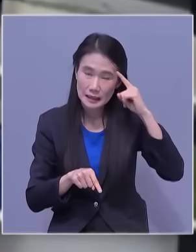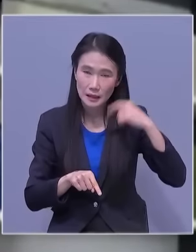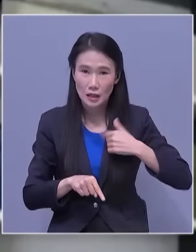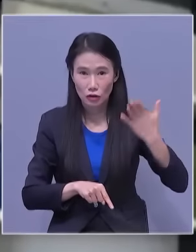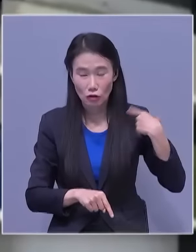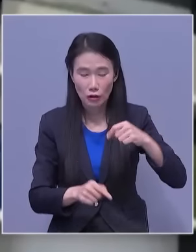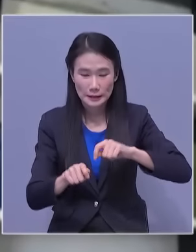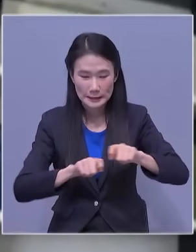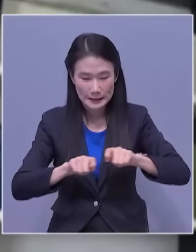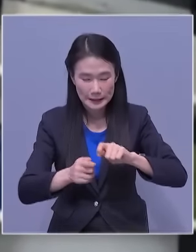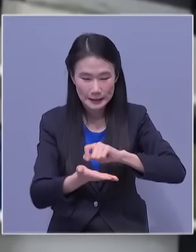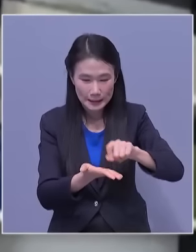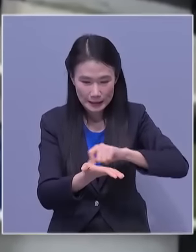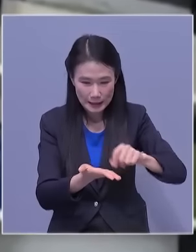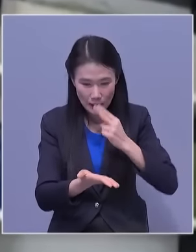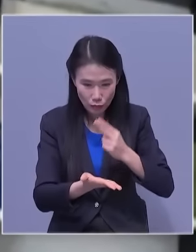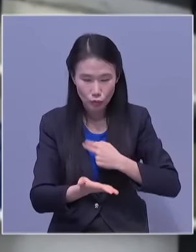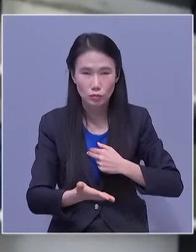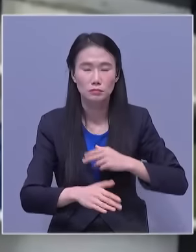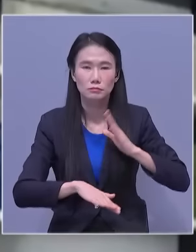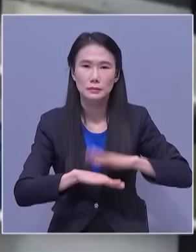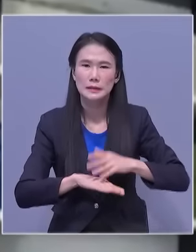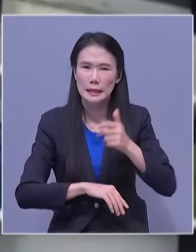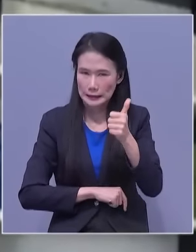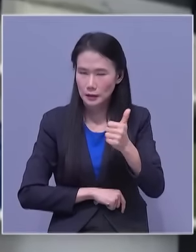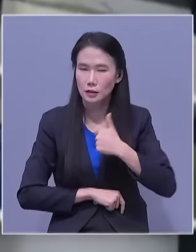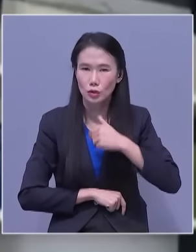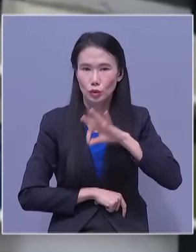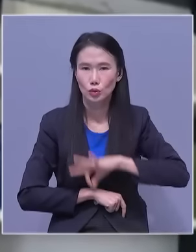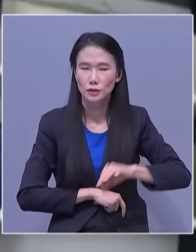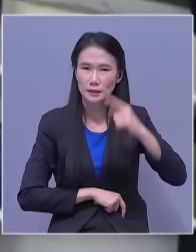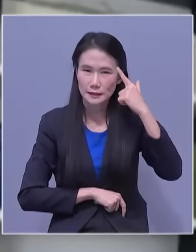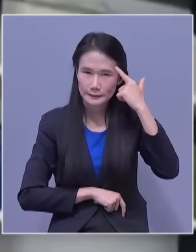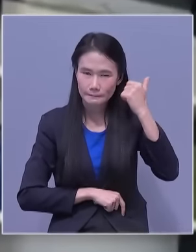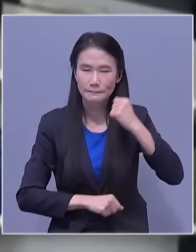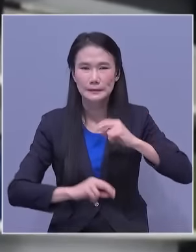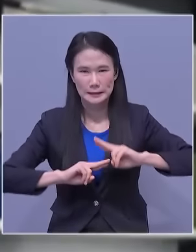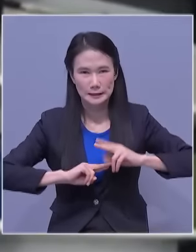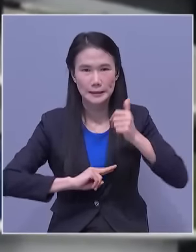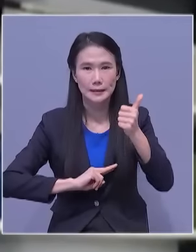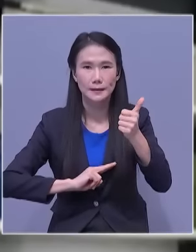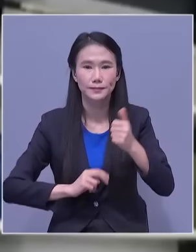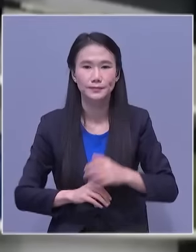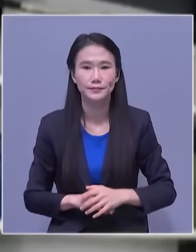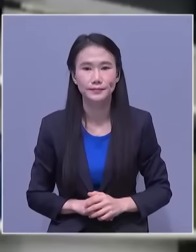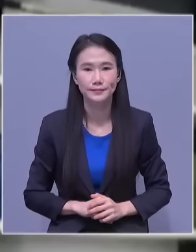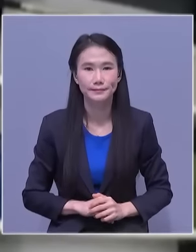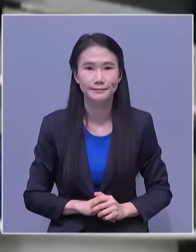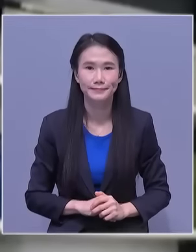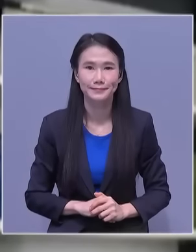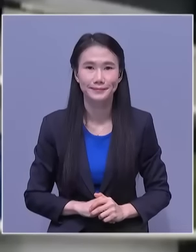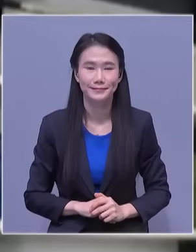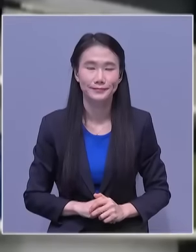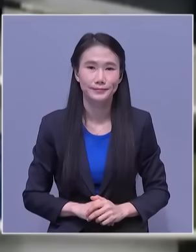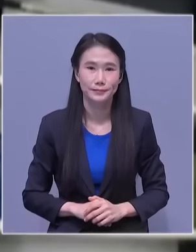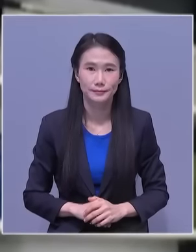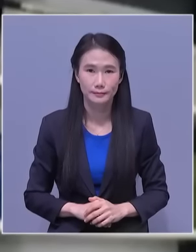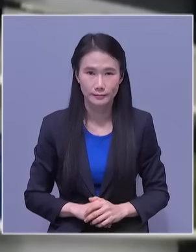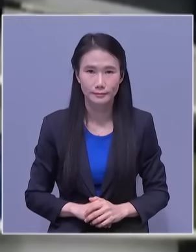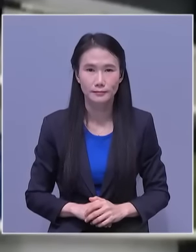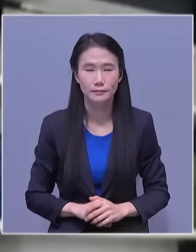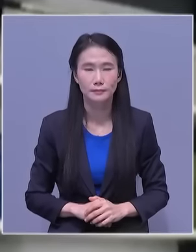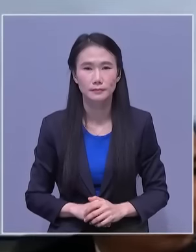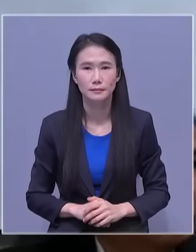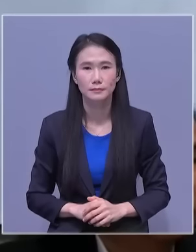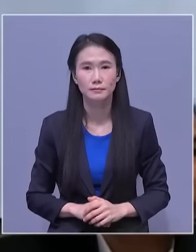สัมปชัญญะนะไม่ใช่ทำขนาดที่ไม่มีปติสัมปชัญญะอ่ะฟัง